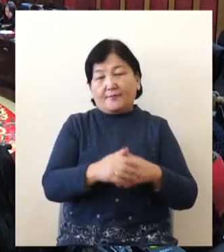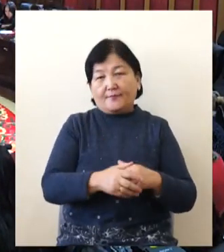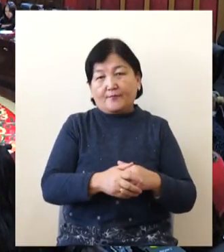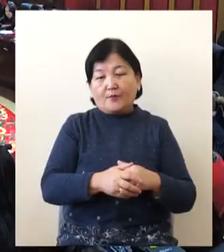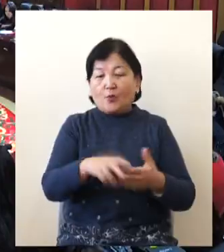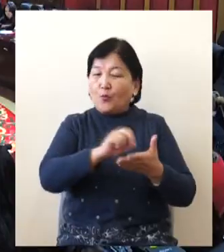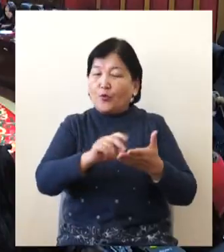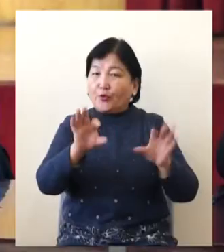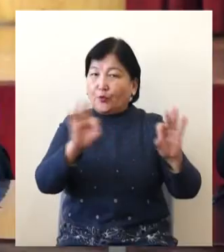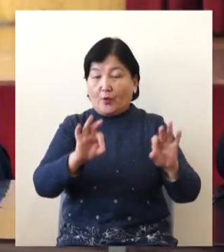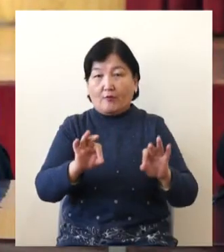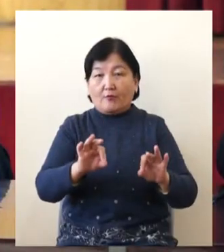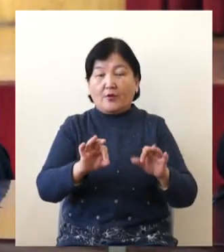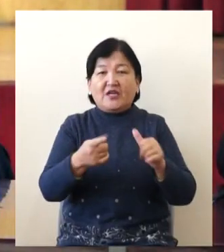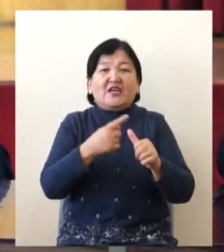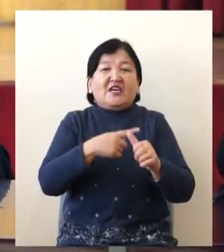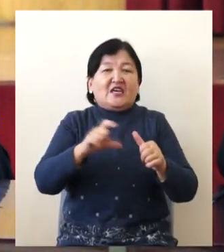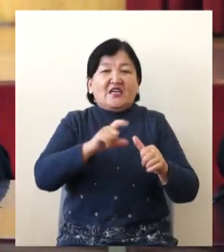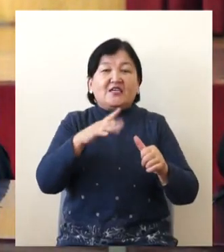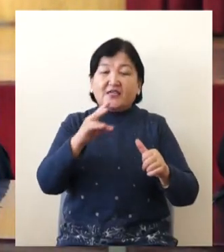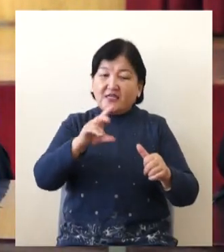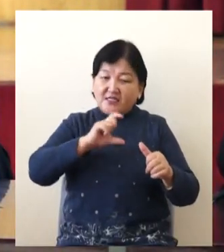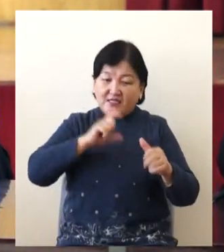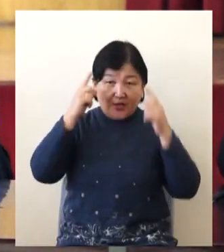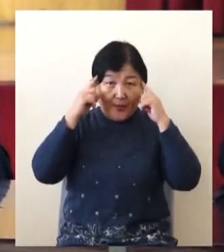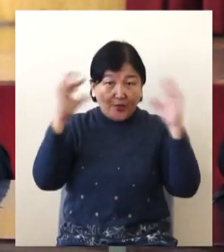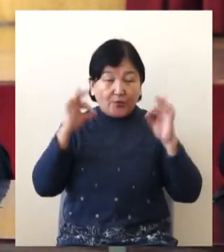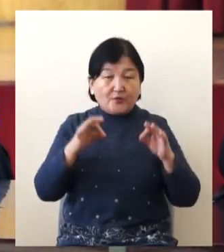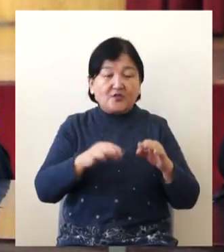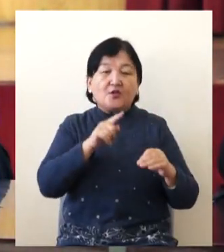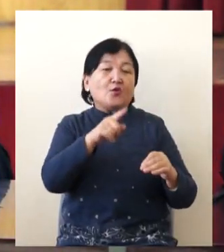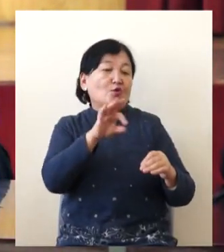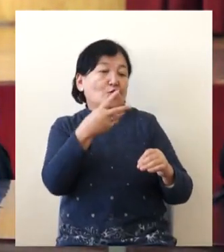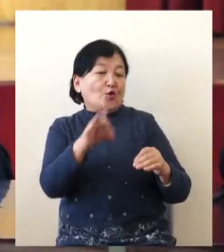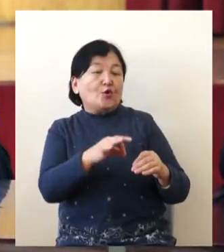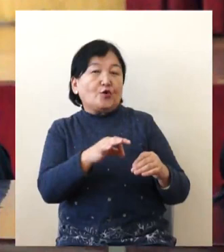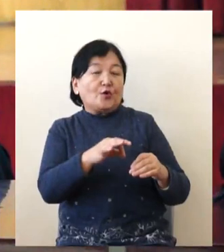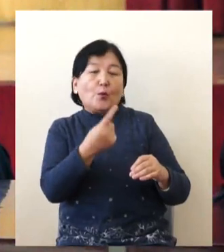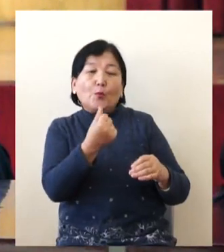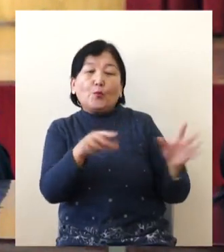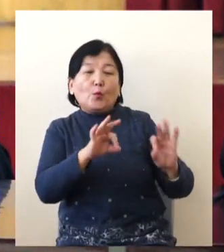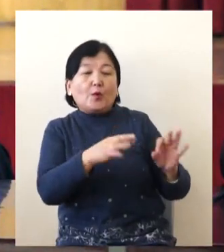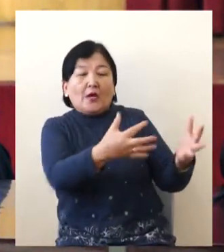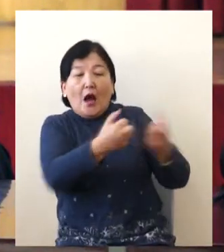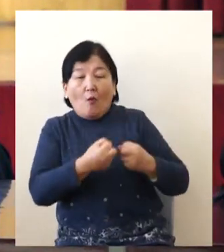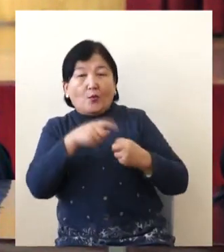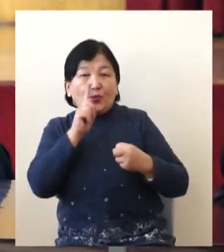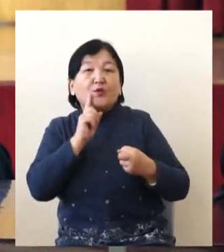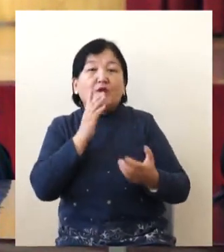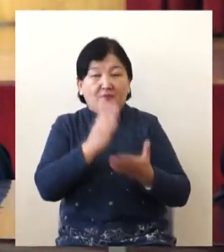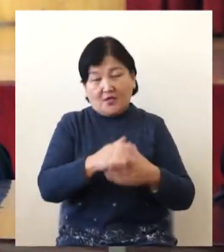Бүртгэлгүй буюу эзэн тодорхой биш болохоор тэдгээр хөрөнгийг ямар нэг аргаар үнгүй авч завшиж болсоор байна.